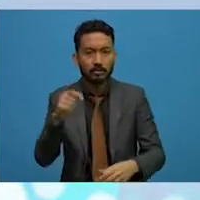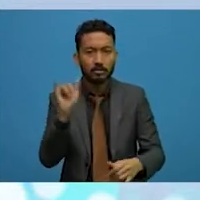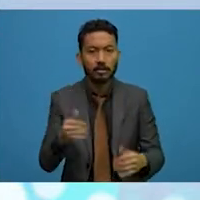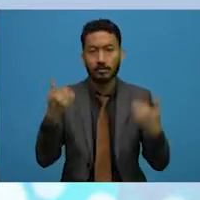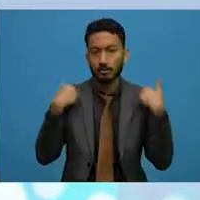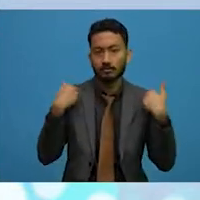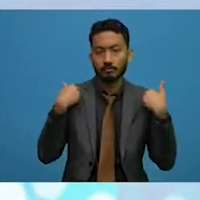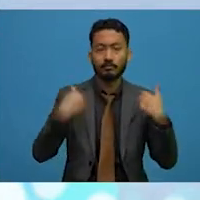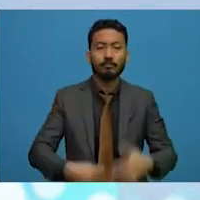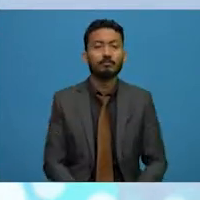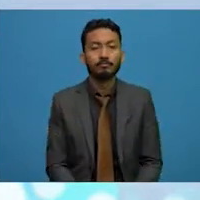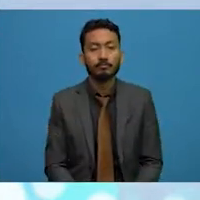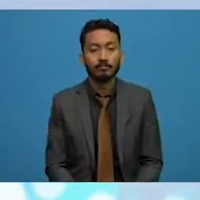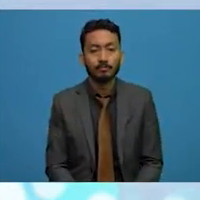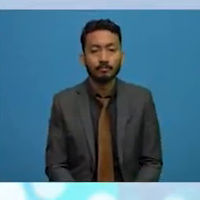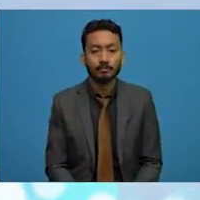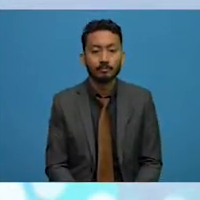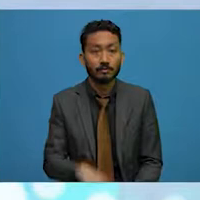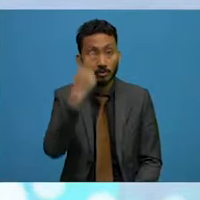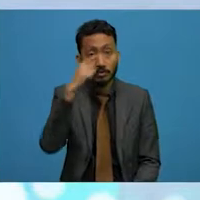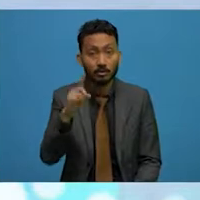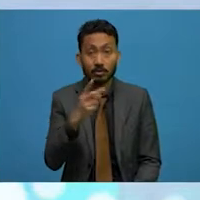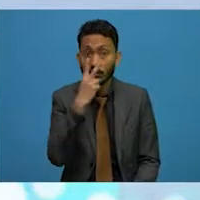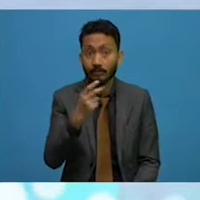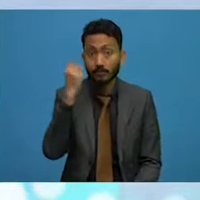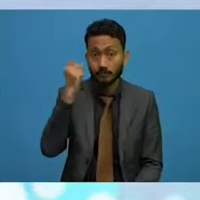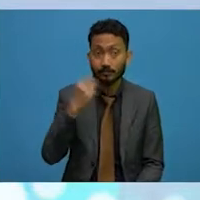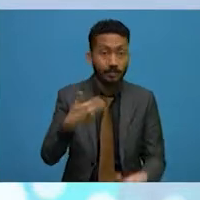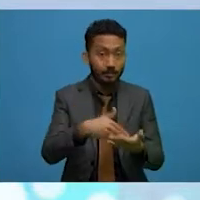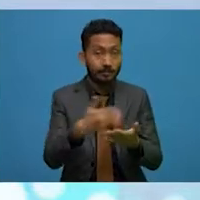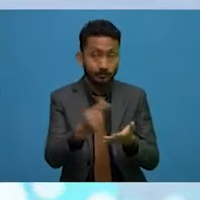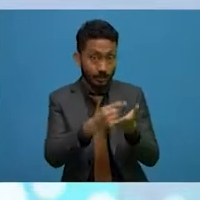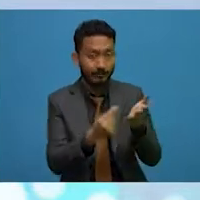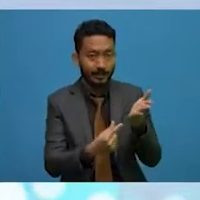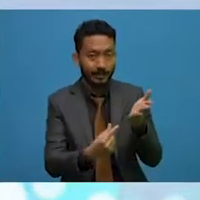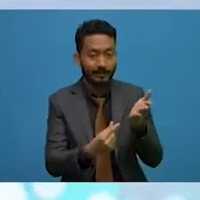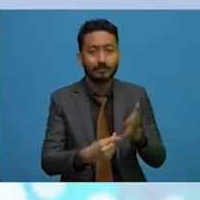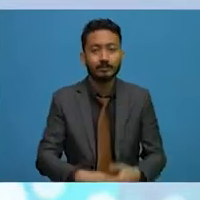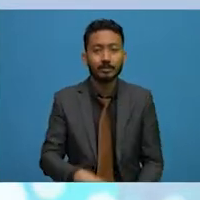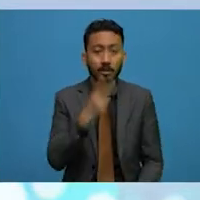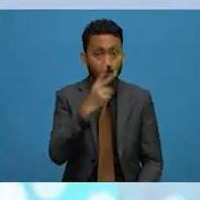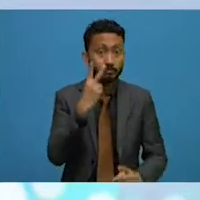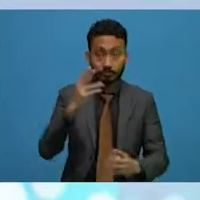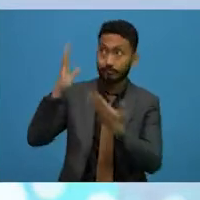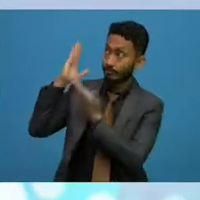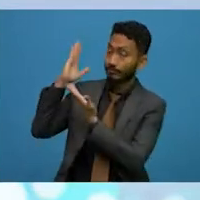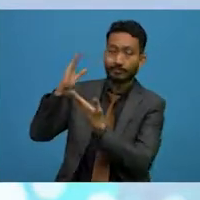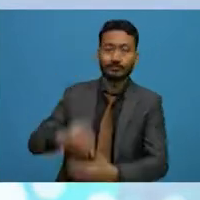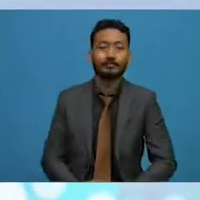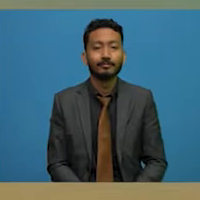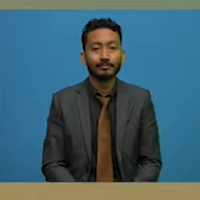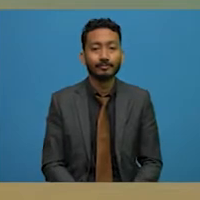hendak disampaikan. Untuk memberi gambaran berkaitan grafik, mari kita lihat paparan di